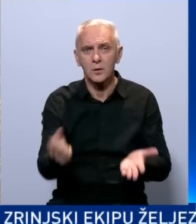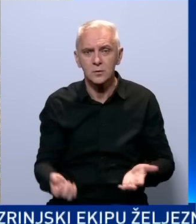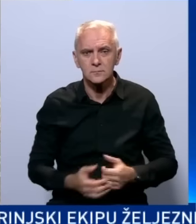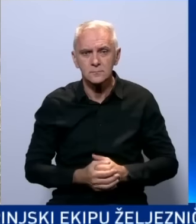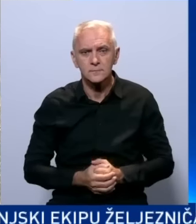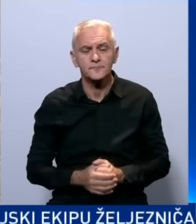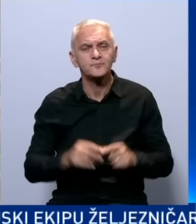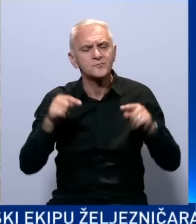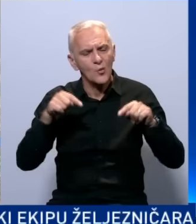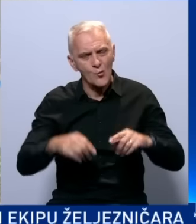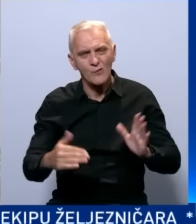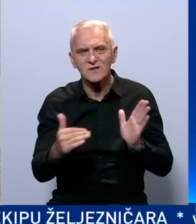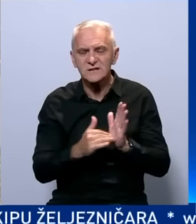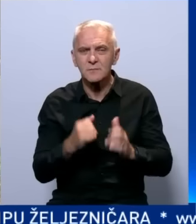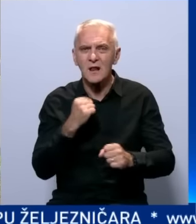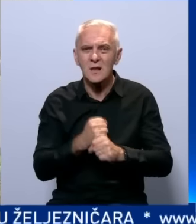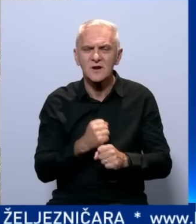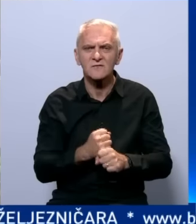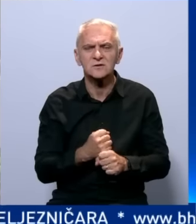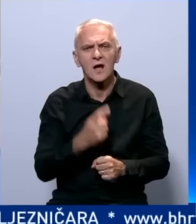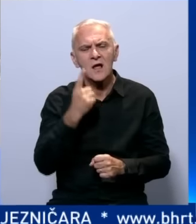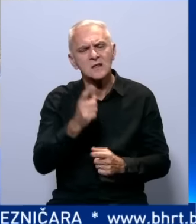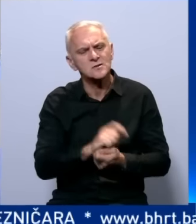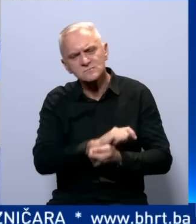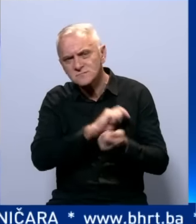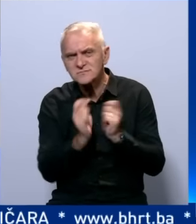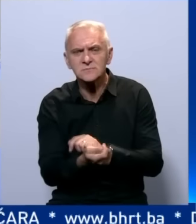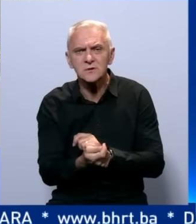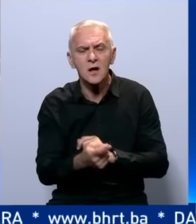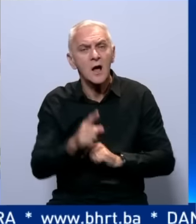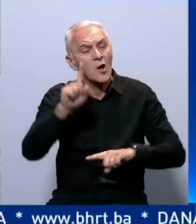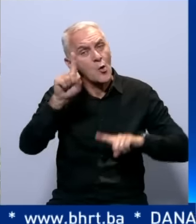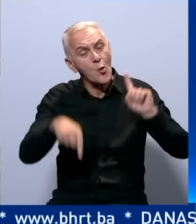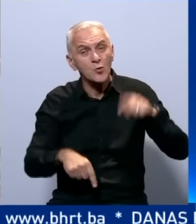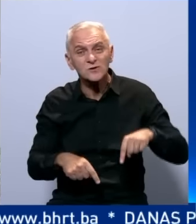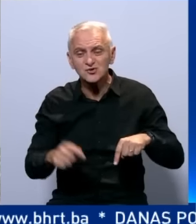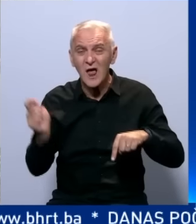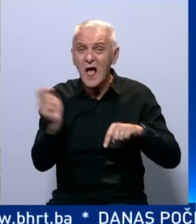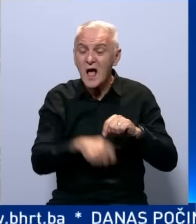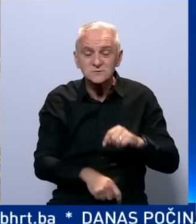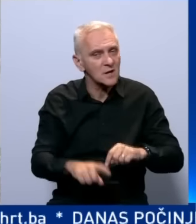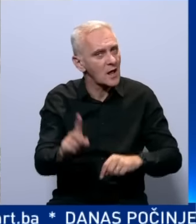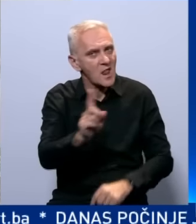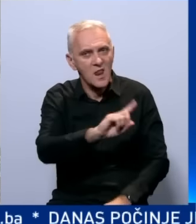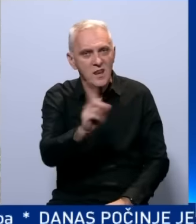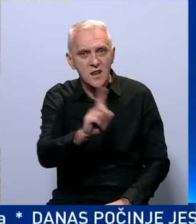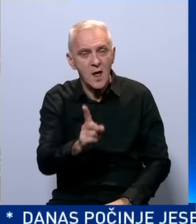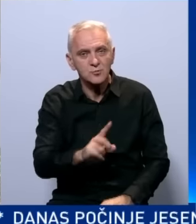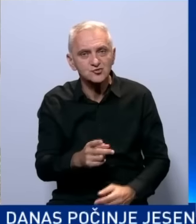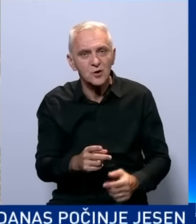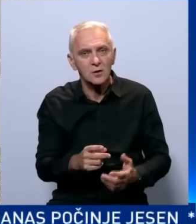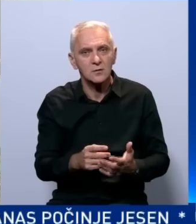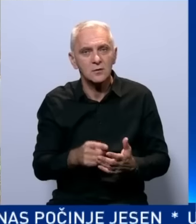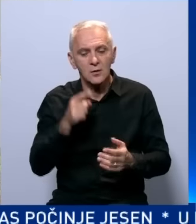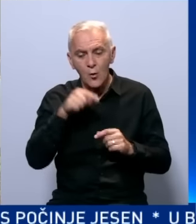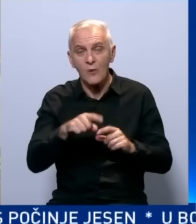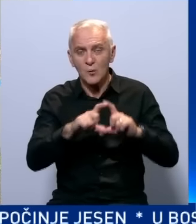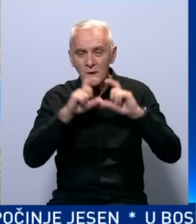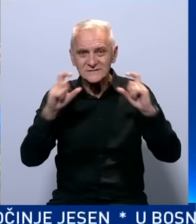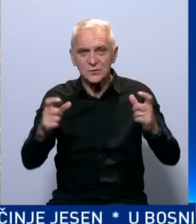Ovdje treba napraviti jednu intervenciju i kazati da određena kaznena djela ne mogu se podvrći ovom